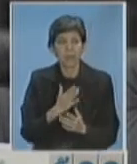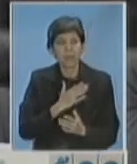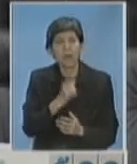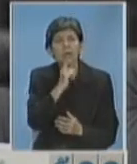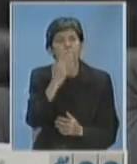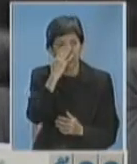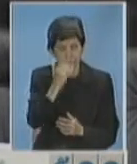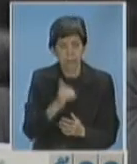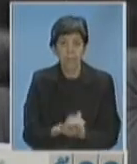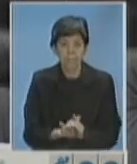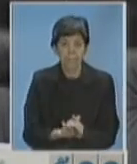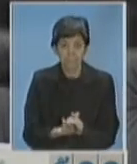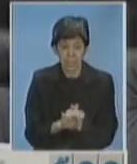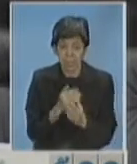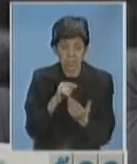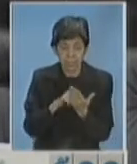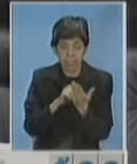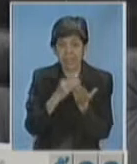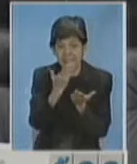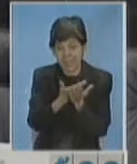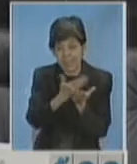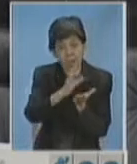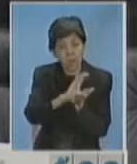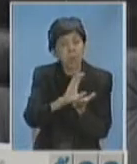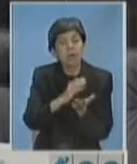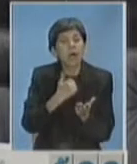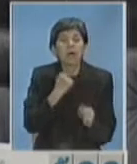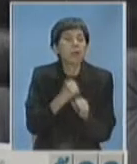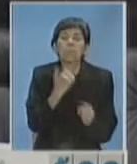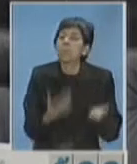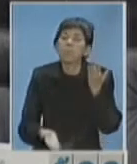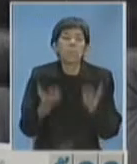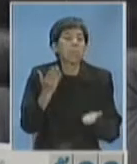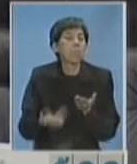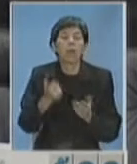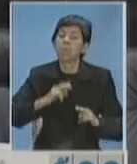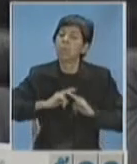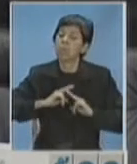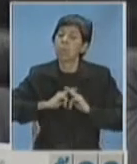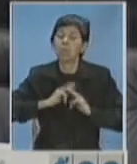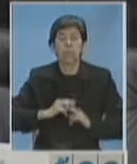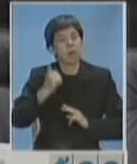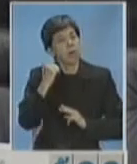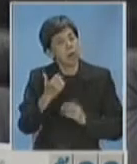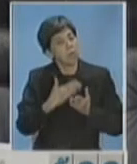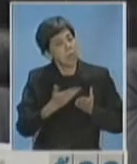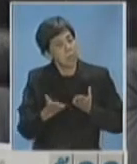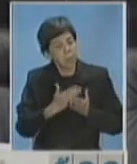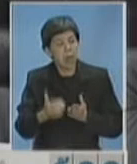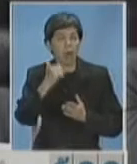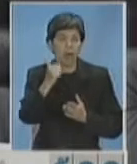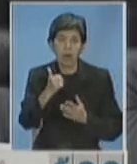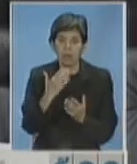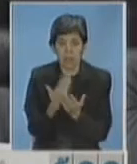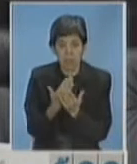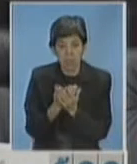าวเช่นนั้นนะคะไม่มีวินัยก็บอกแล้วว่านึกจะทำอะไรก็ทำได้ตามใจชอบนะคะหรือว่าการใ